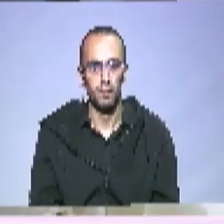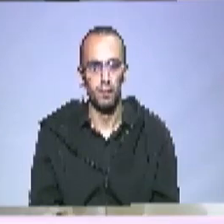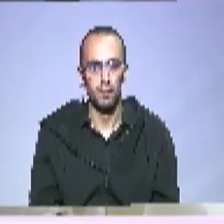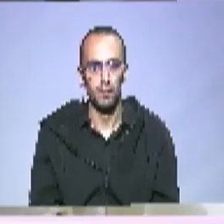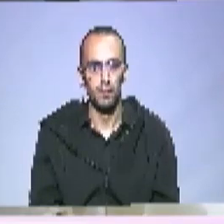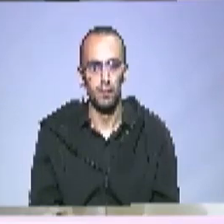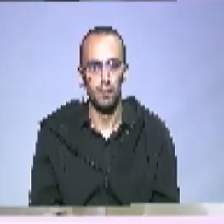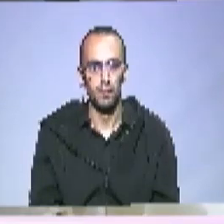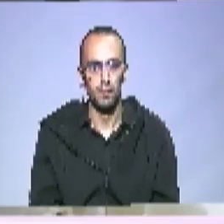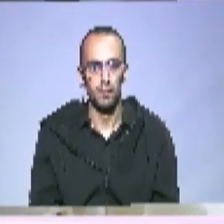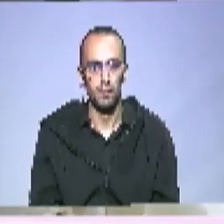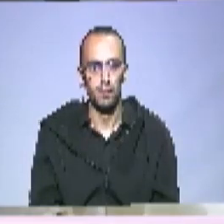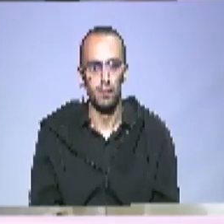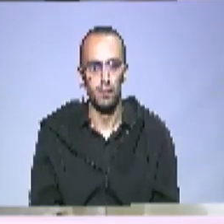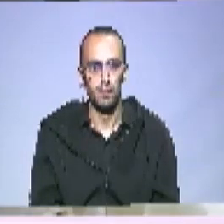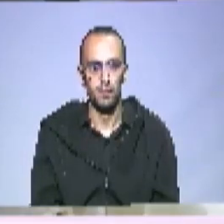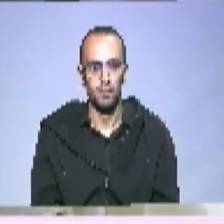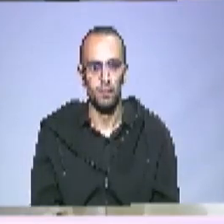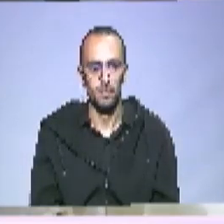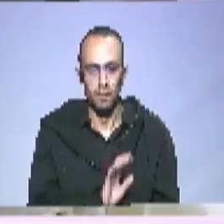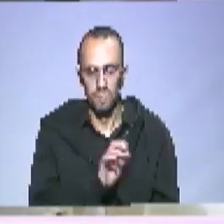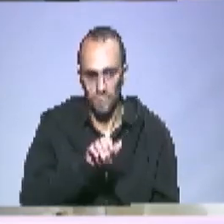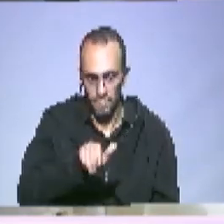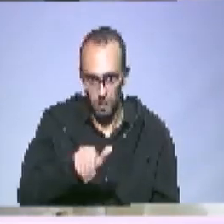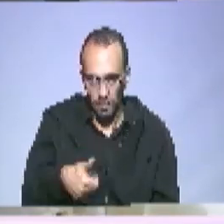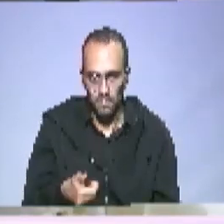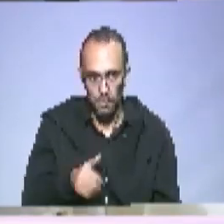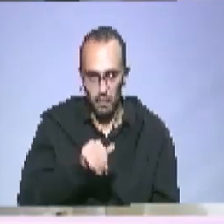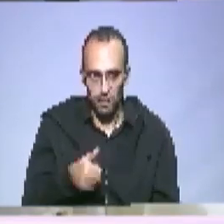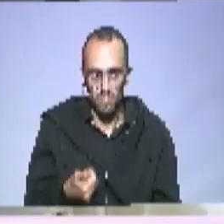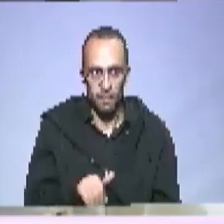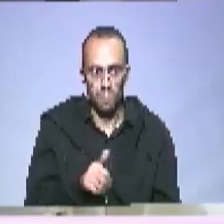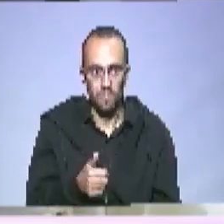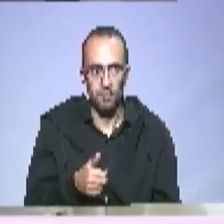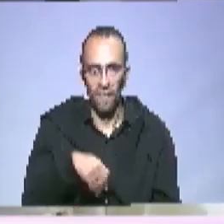الفطيره. تمام. عشان نبقى قفلناها من تحت ومن فوق.